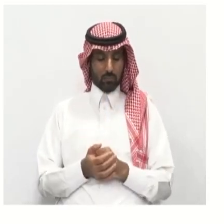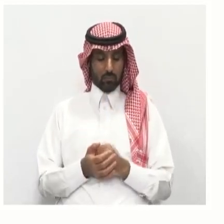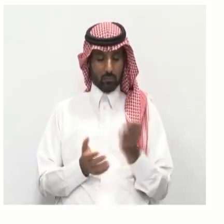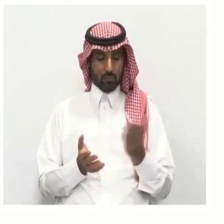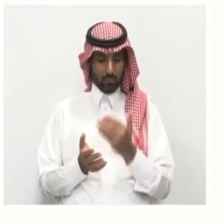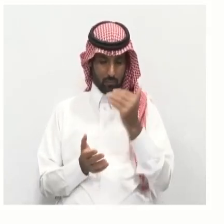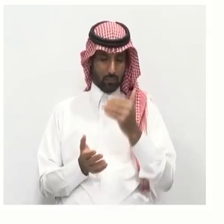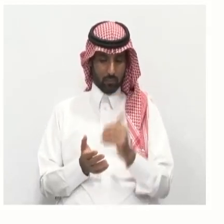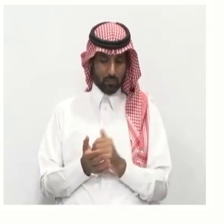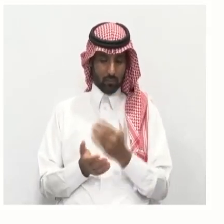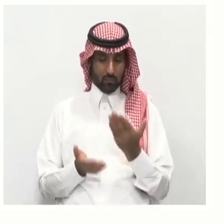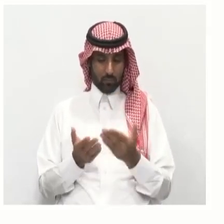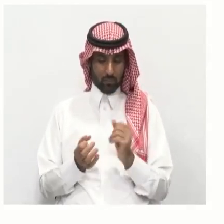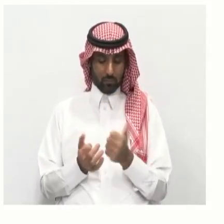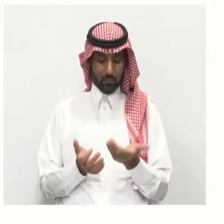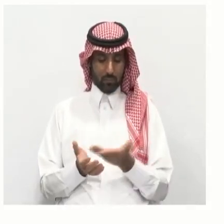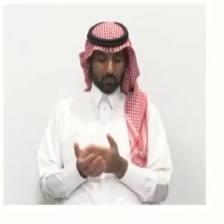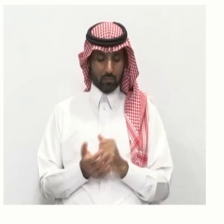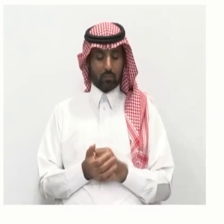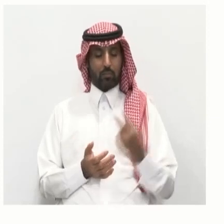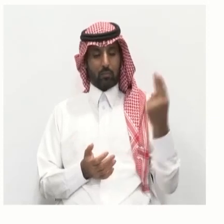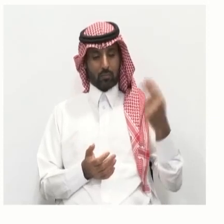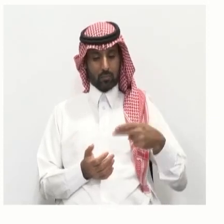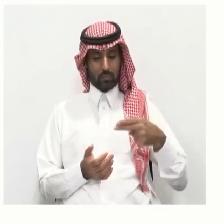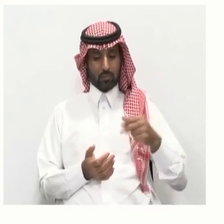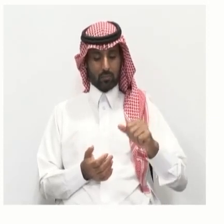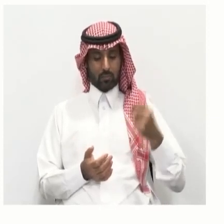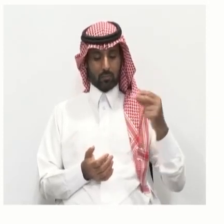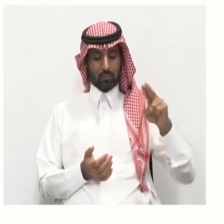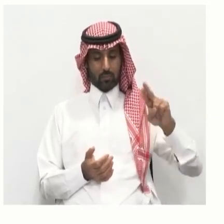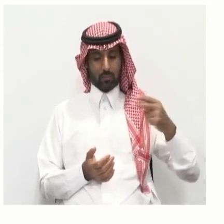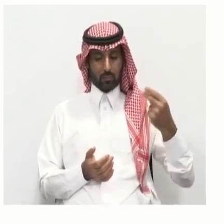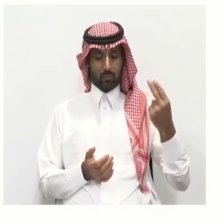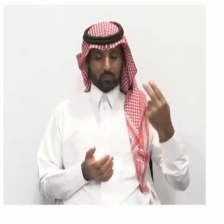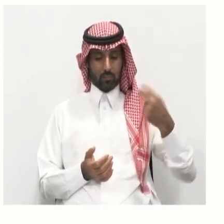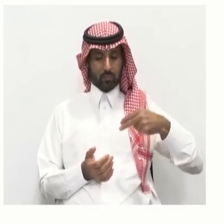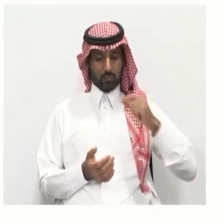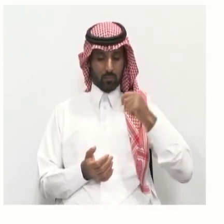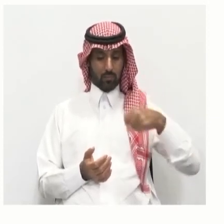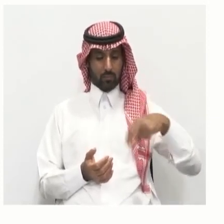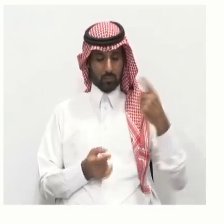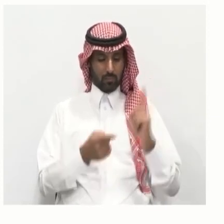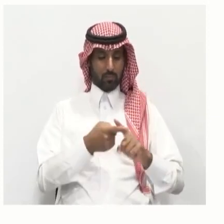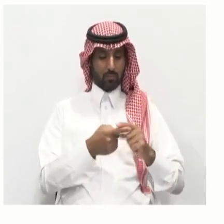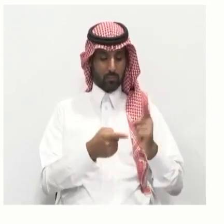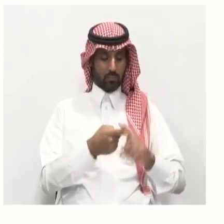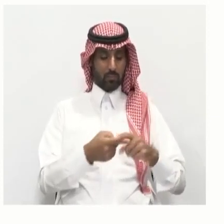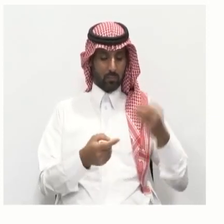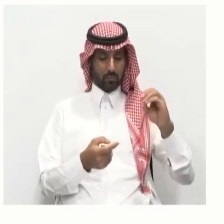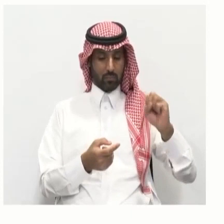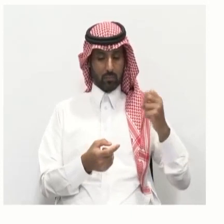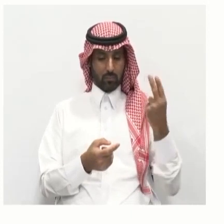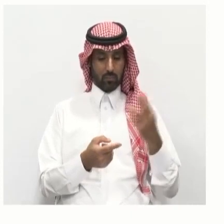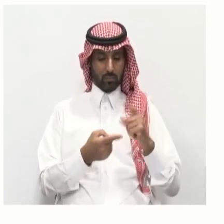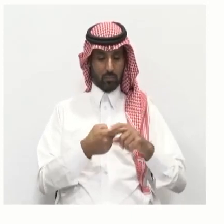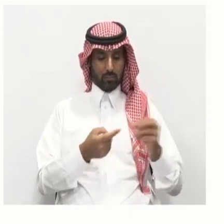امامي معادله التفاعل الايونيه اللي هو الاتش موجب 2 اتش موجب زائدا co3 سالب